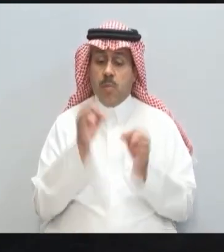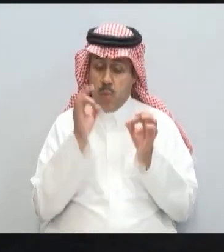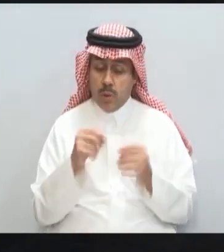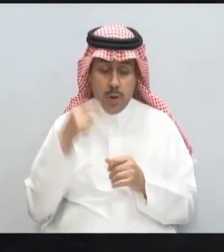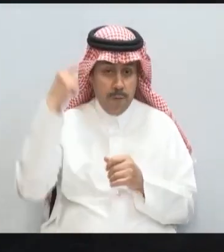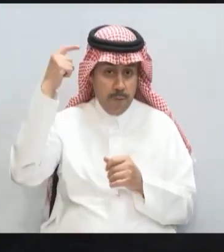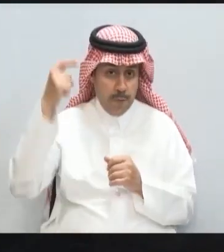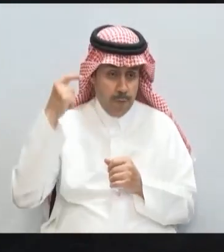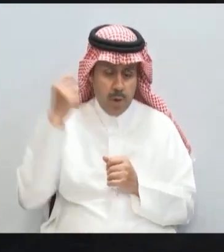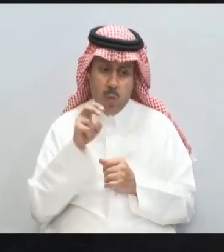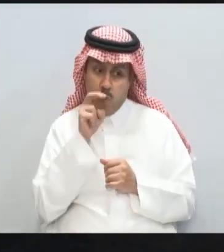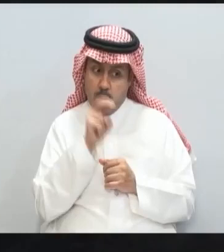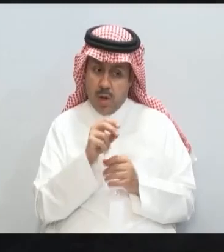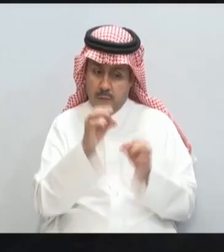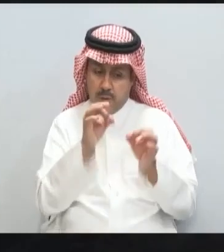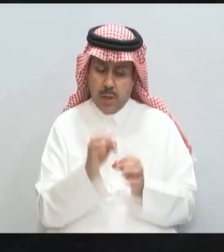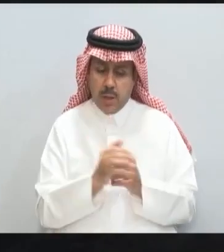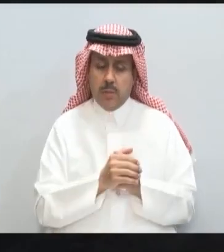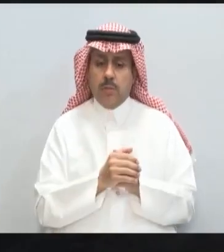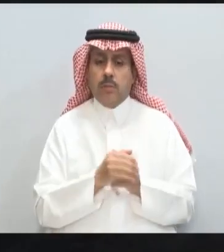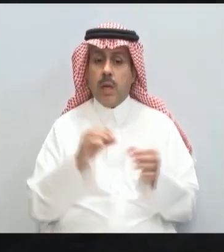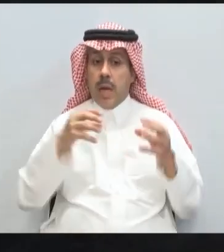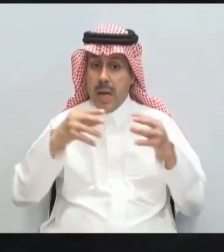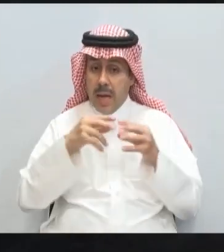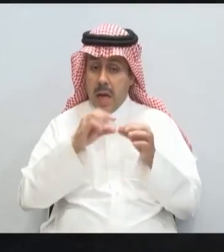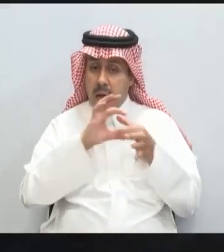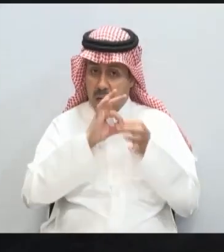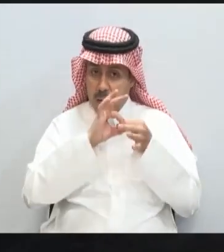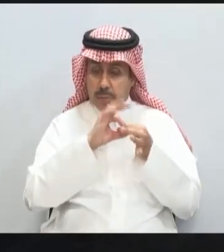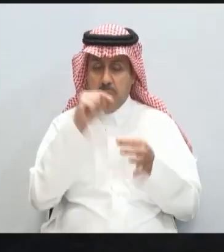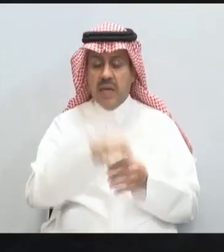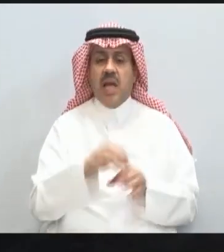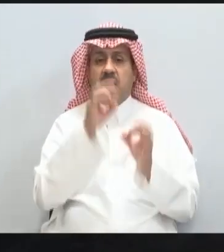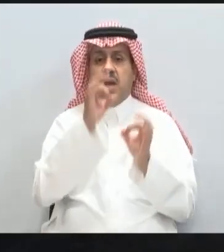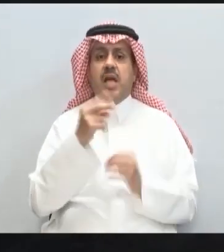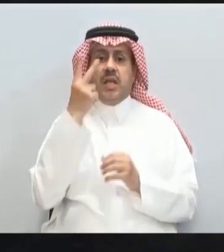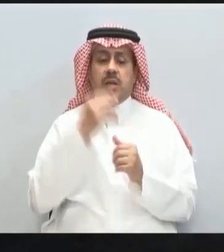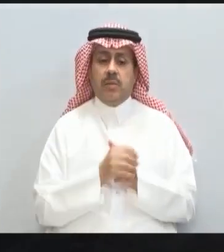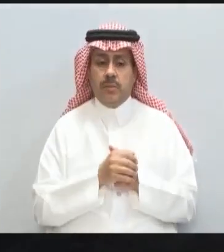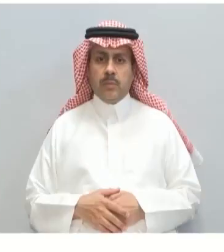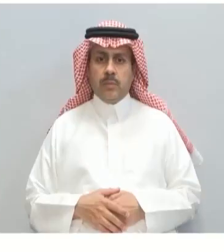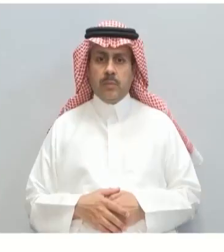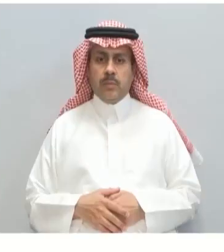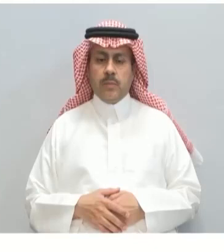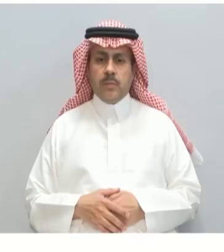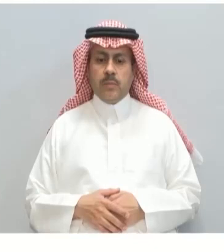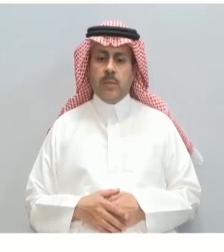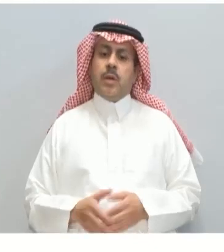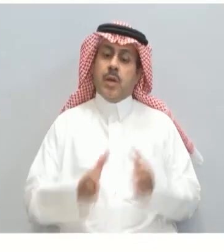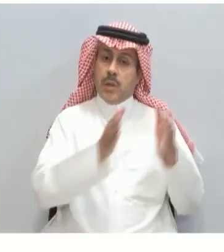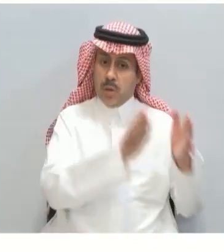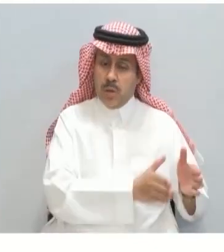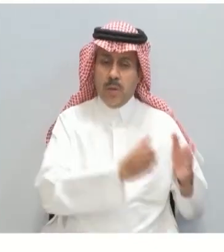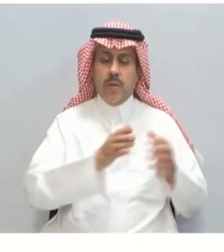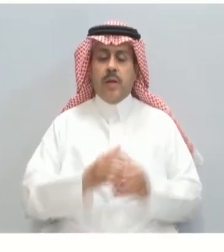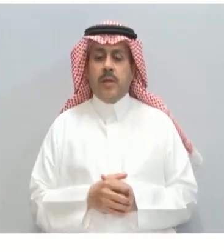تامل والى نظر حتى ندرك الرابط والجامع بين الايتين الكريمتين اذا ايها الطلاب ناتي